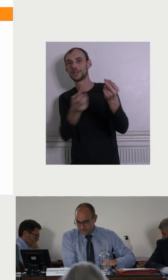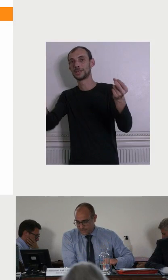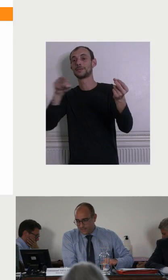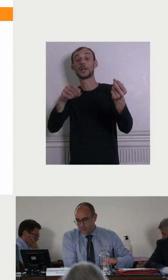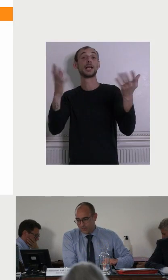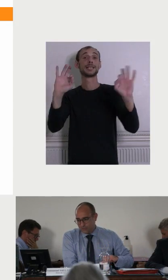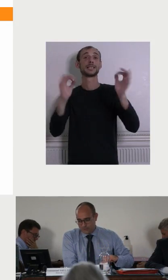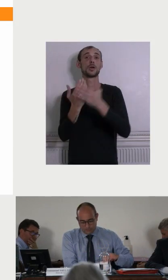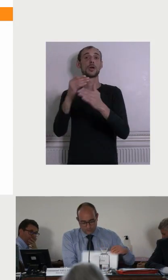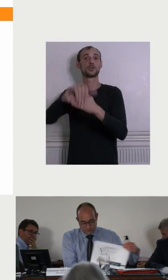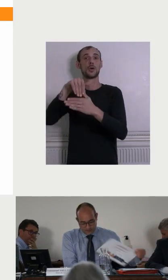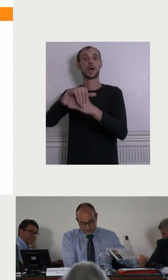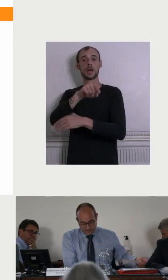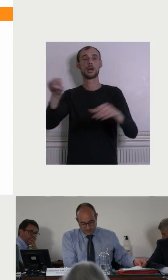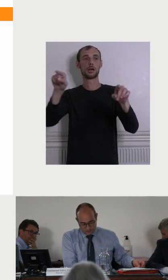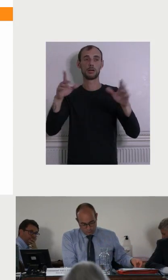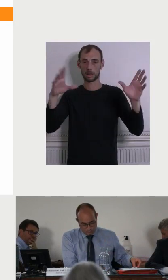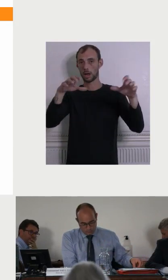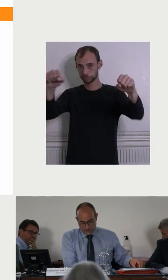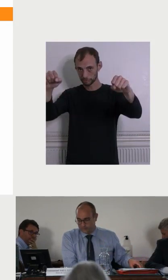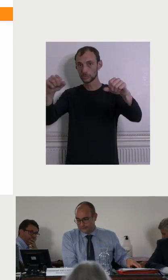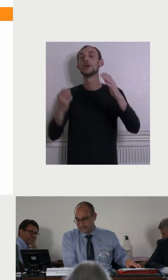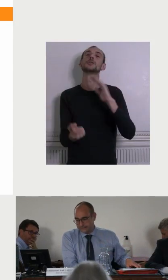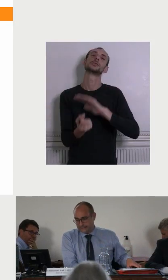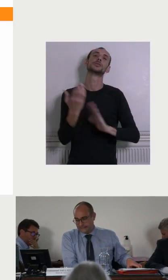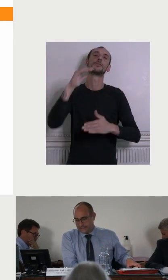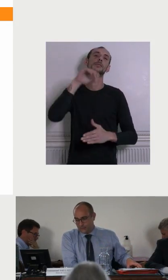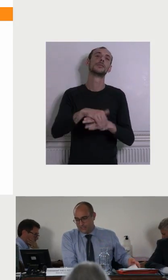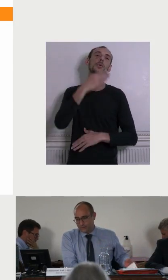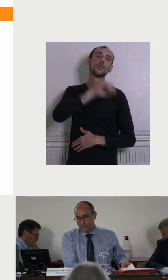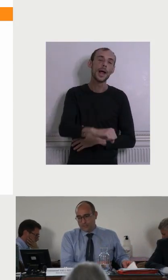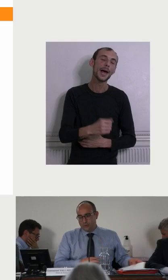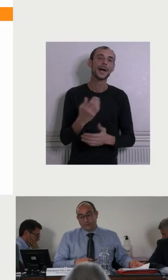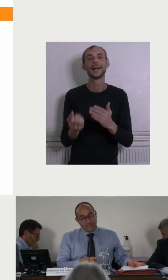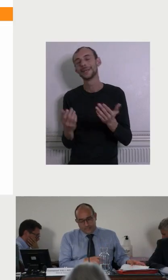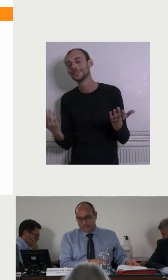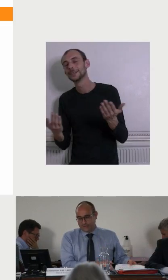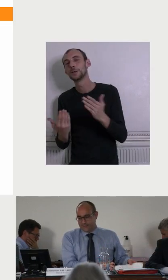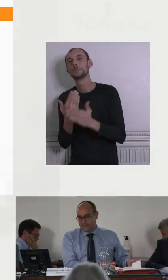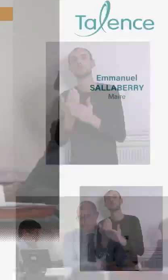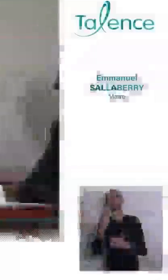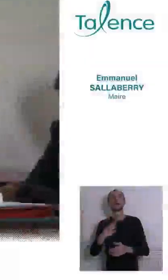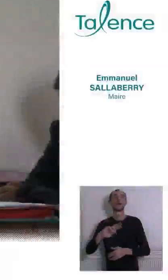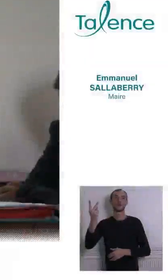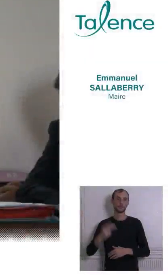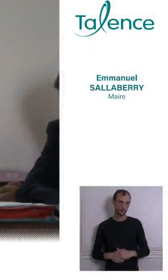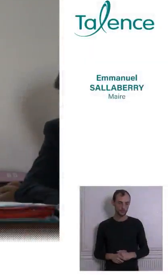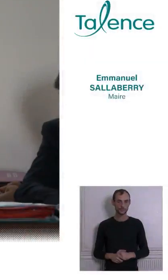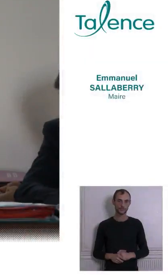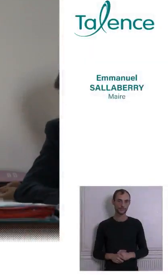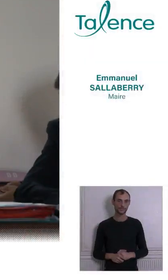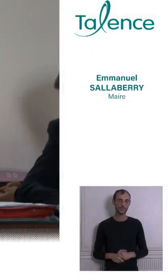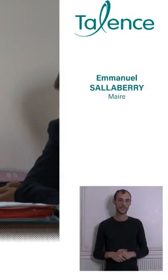et amplifier le changement des chaudières pour limiter nos consommations, et puis améliorer l'isolation des bâtiments les